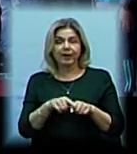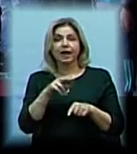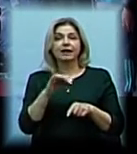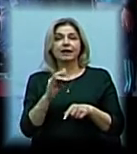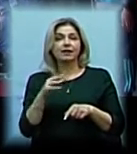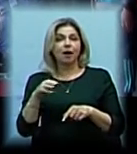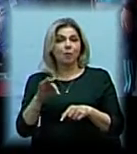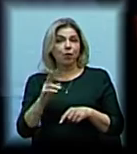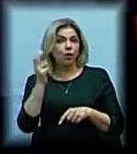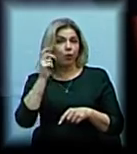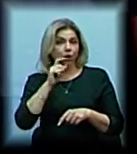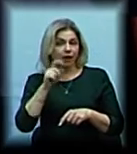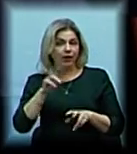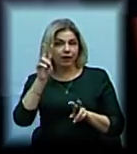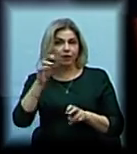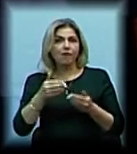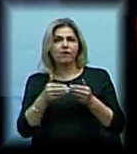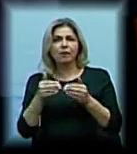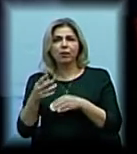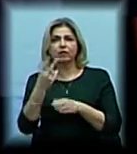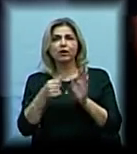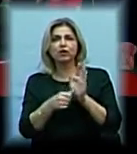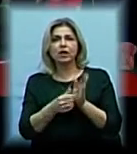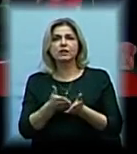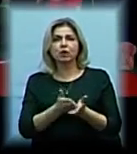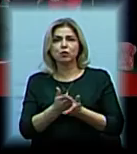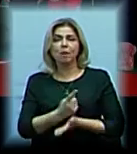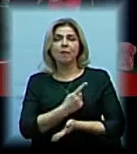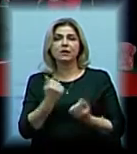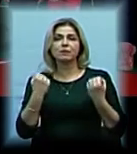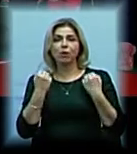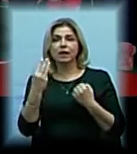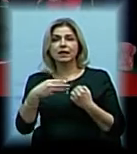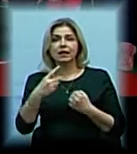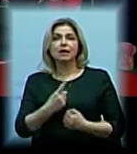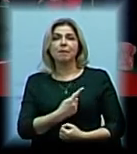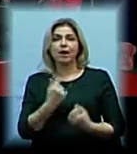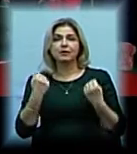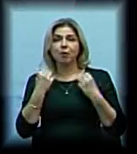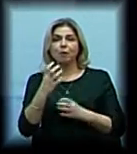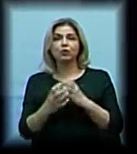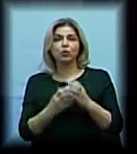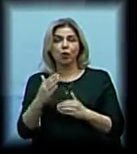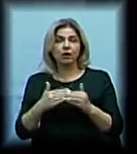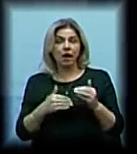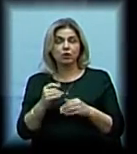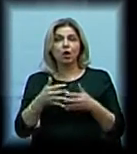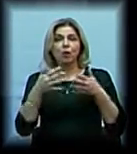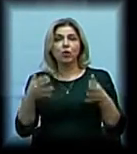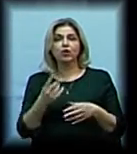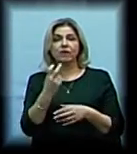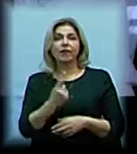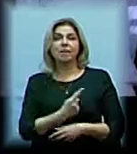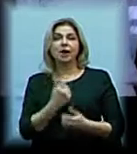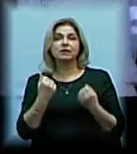фізкультурно-спортивного товариства «Динамо України» випустилися 26 заслужених майстрів спорту, 30 майстрів спорту міжнародного класу, більше 200 майстрів